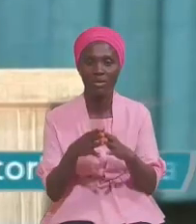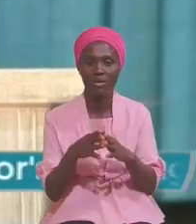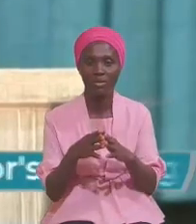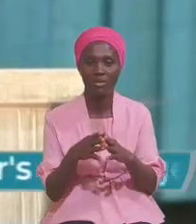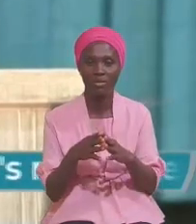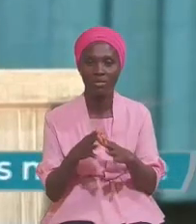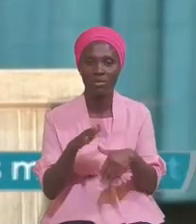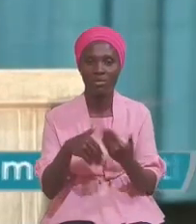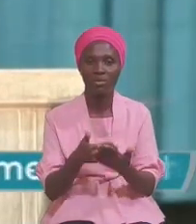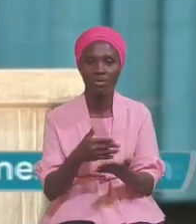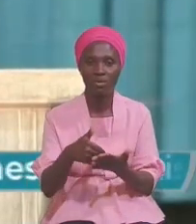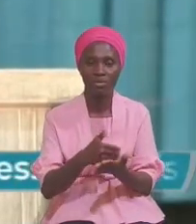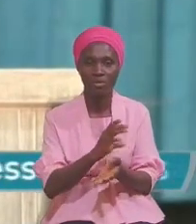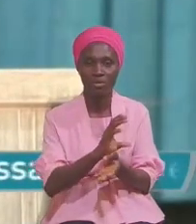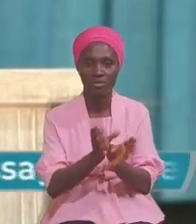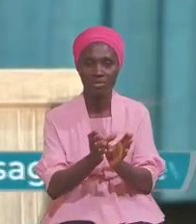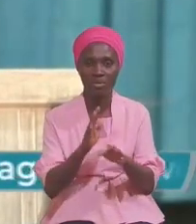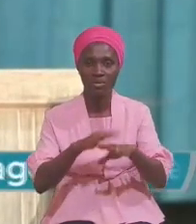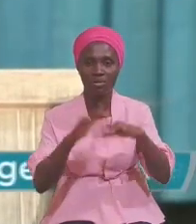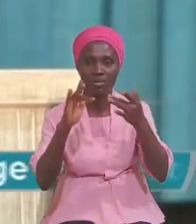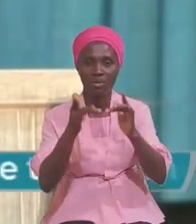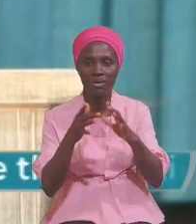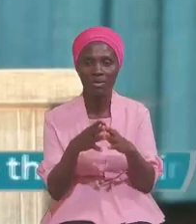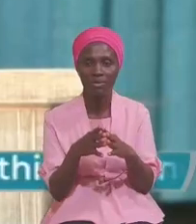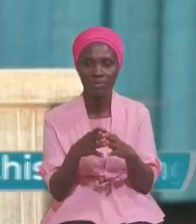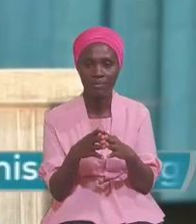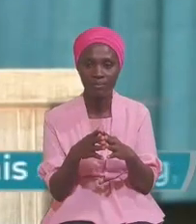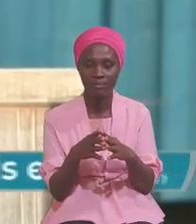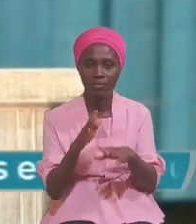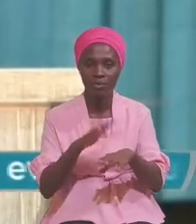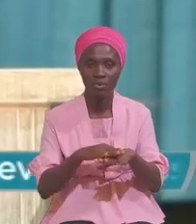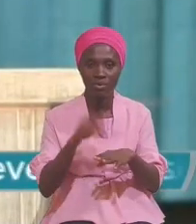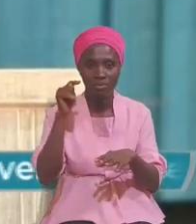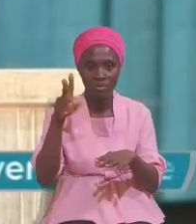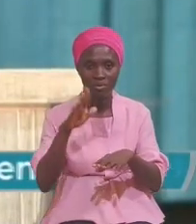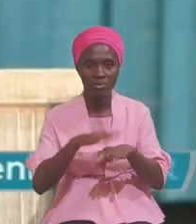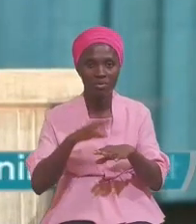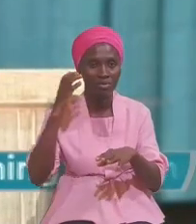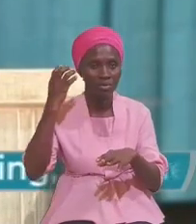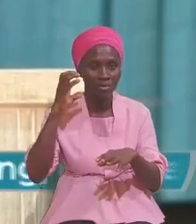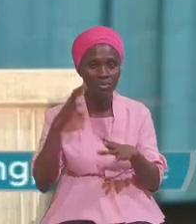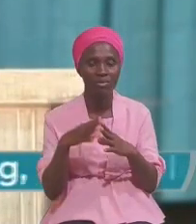même pour les convertis en ligne, à la télé, à la radio,